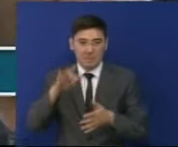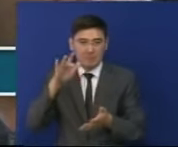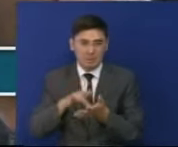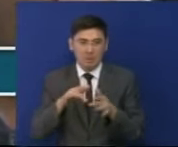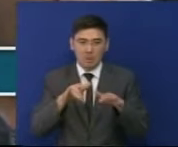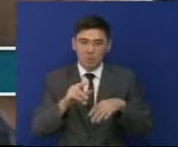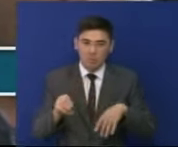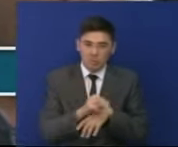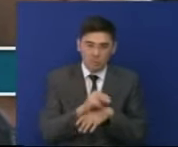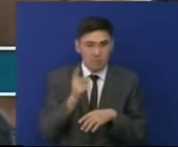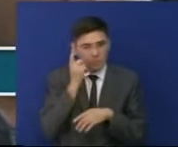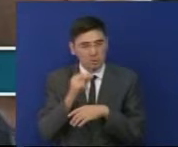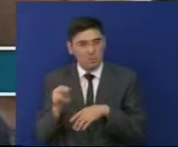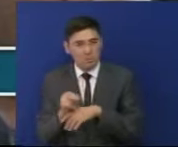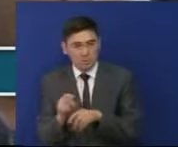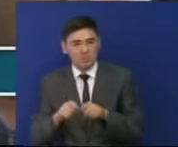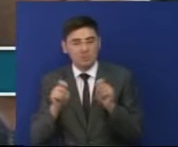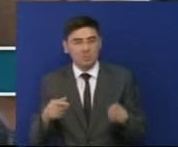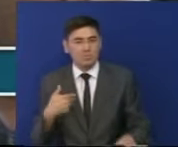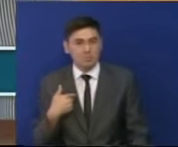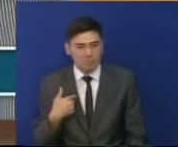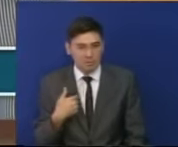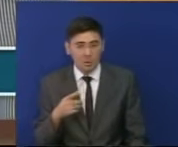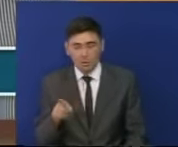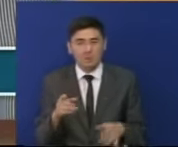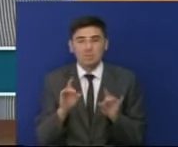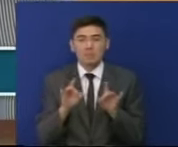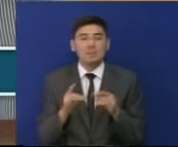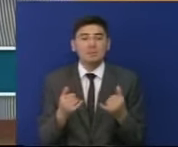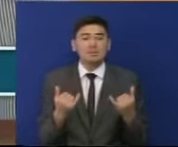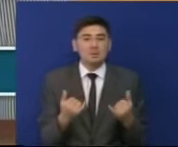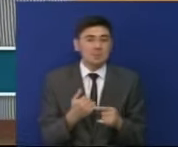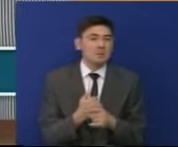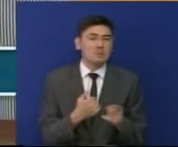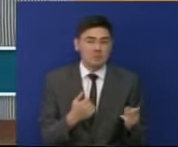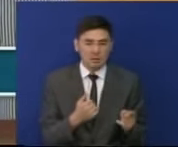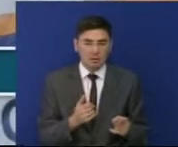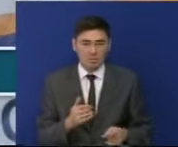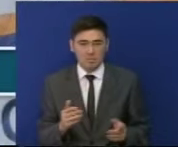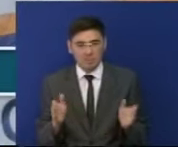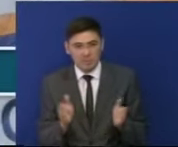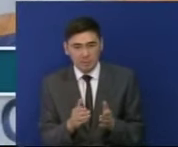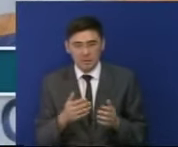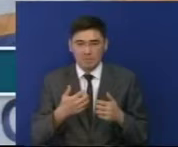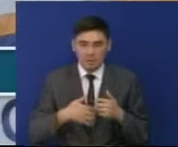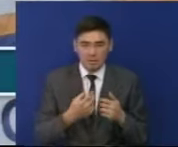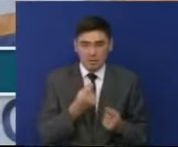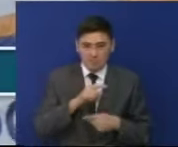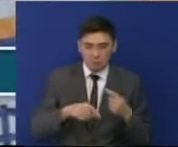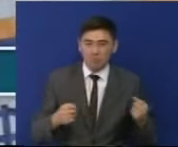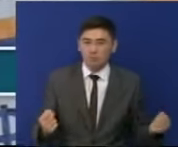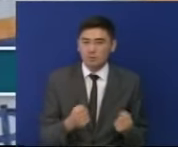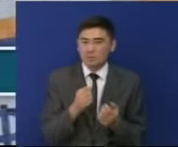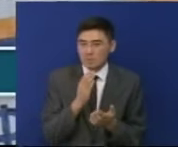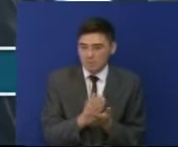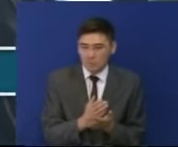компьютерной техники и сотовых телефонов. По словам молодого человека, сейчас активно поддерживается развитие малого и среднего бизнеса. Поэтому для